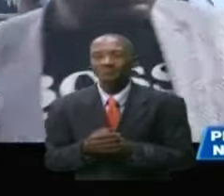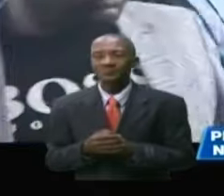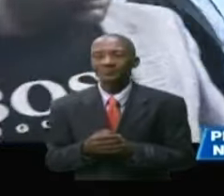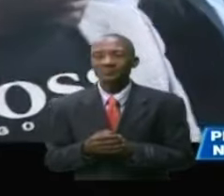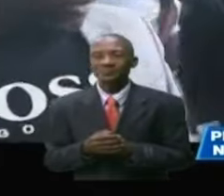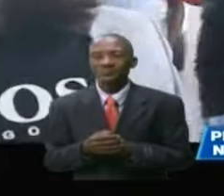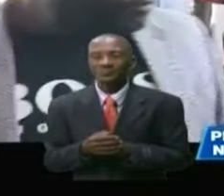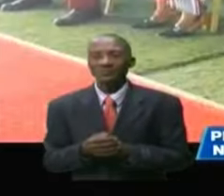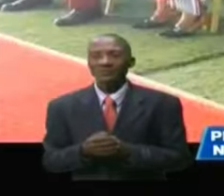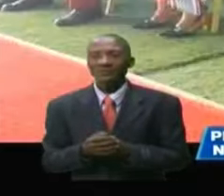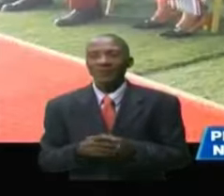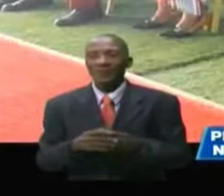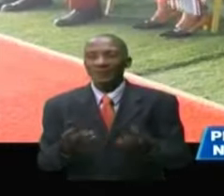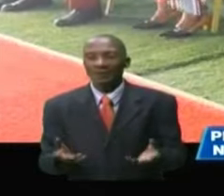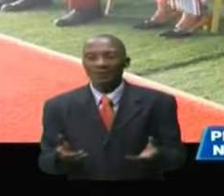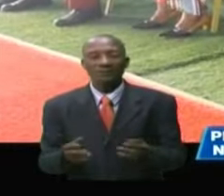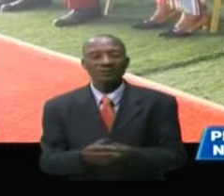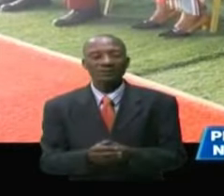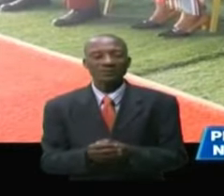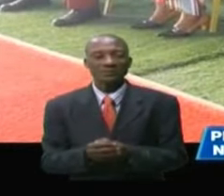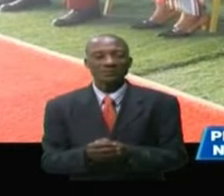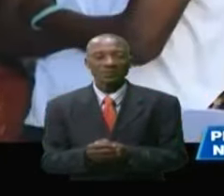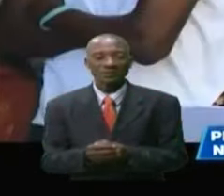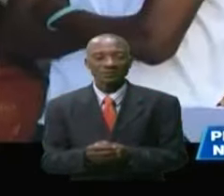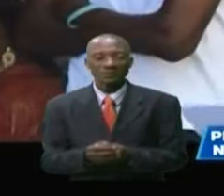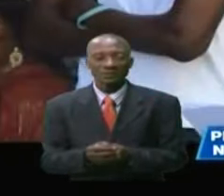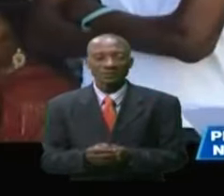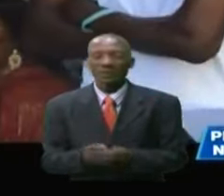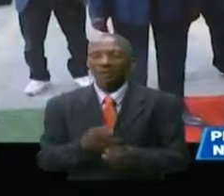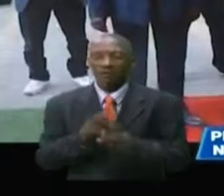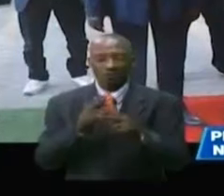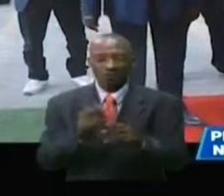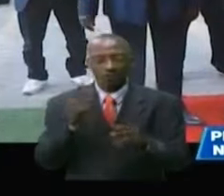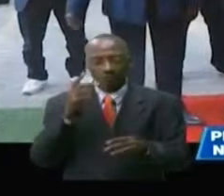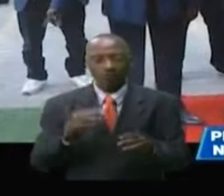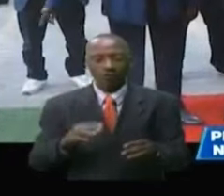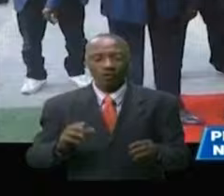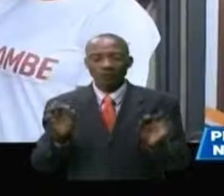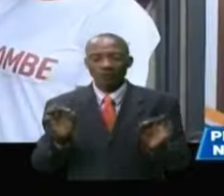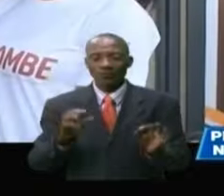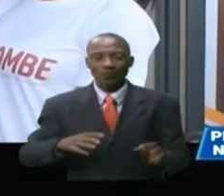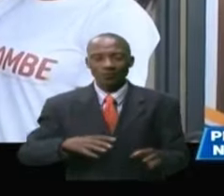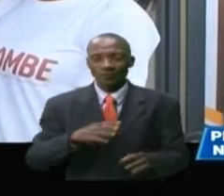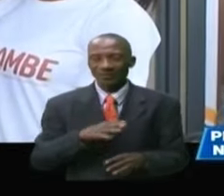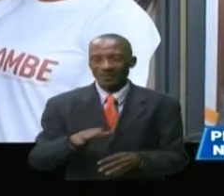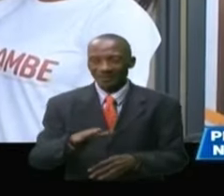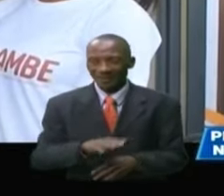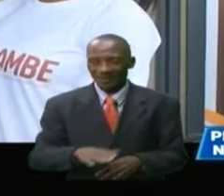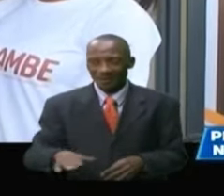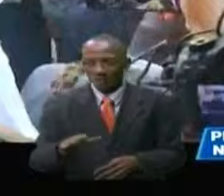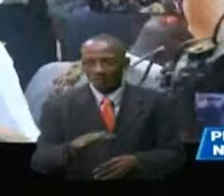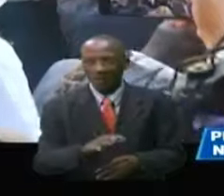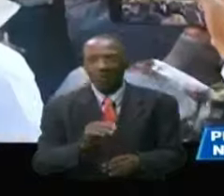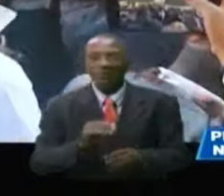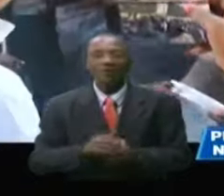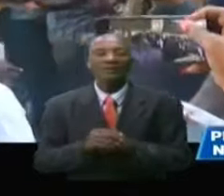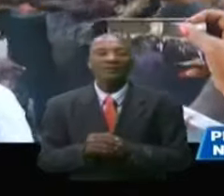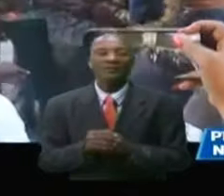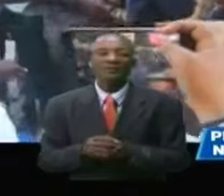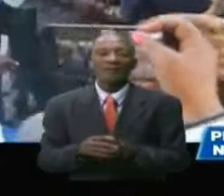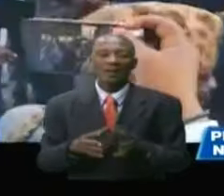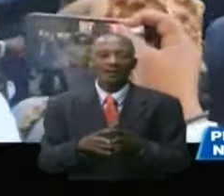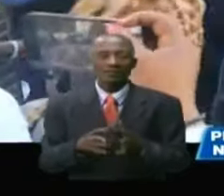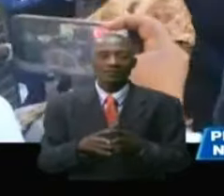socioculturelle Ngambé Bouclier Mbaka. L'investiture du nouveau comité par le président national Emmanuel Ngalinganza en présence du